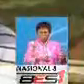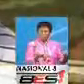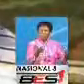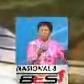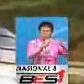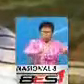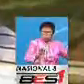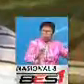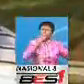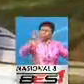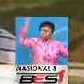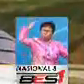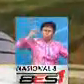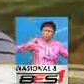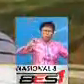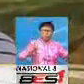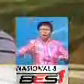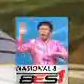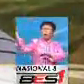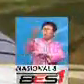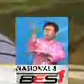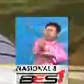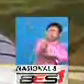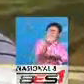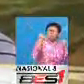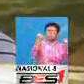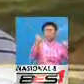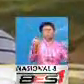Tak ada macam ni dulu, tak ada lah walaupun... Kalau angin kuat pun tak ada macam ni lah.